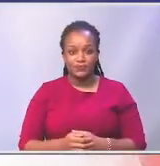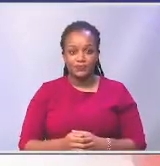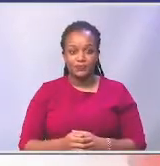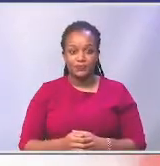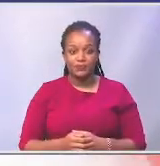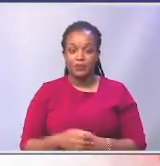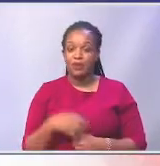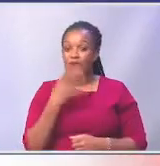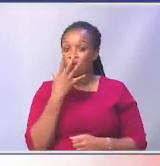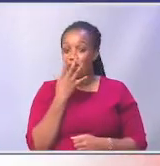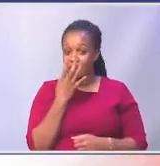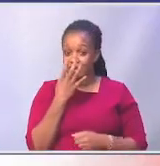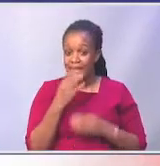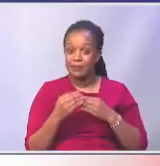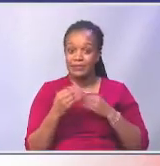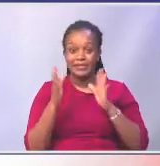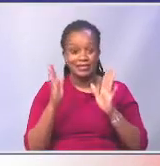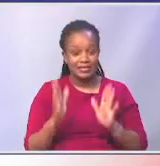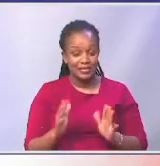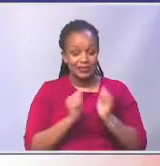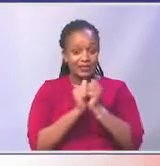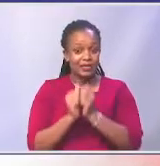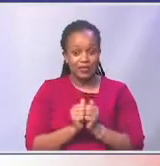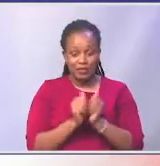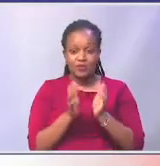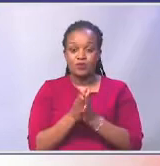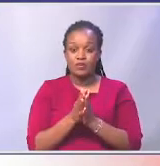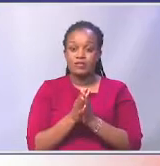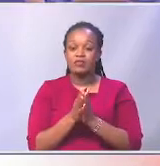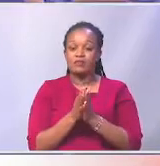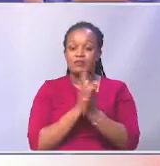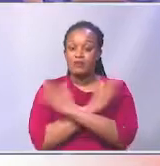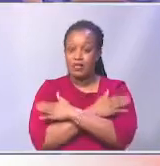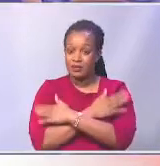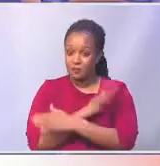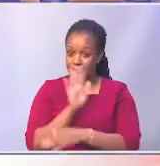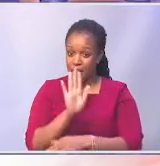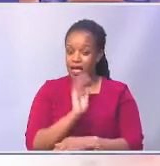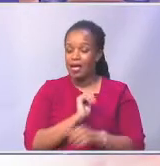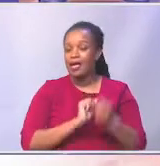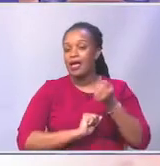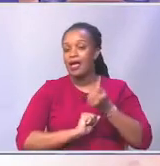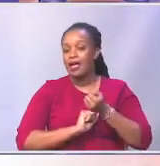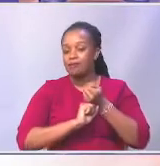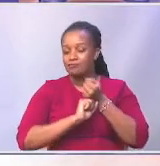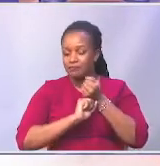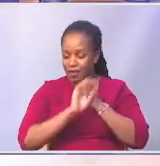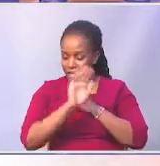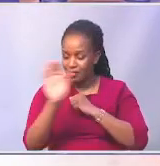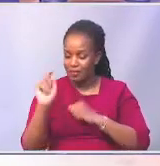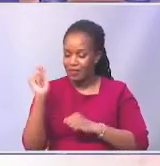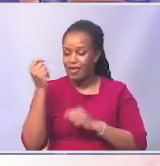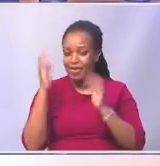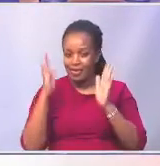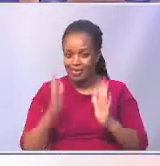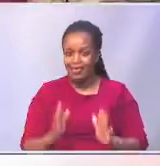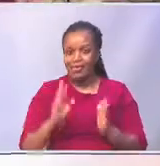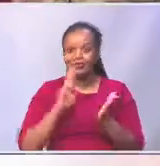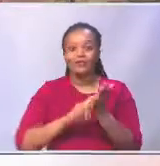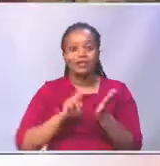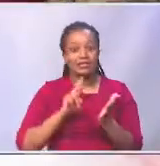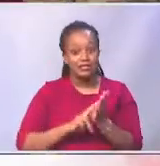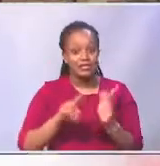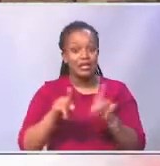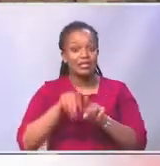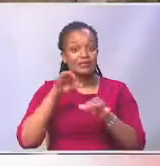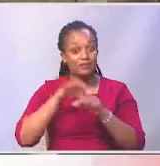The ODM leader and his brigade made a clarion call for Kenyans to turn out in large numbers to register as voters ahead